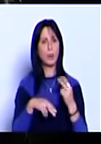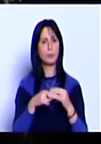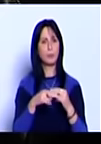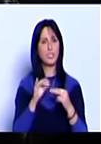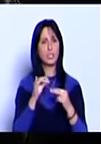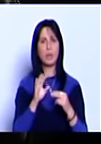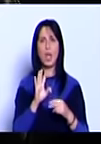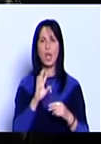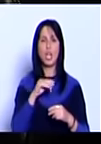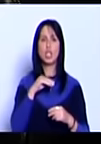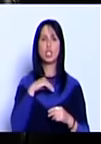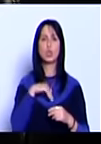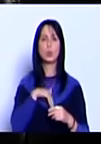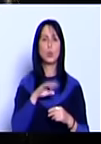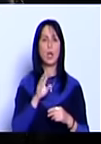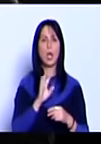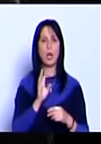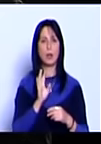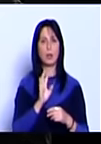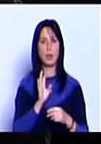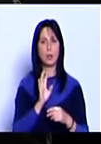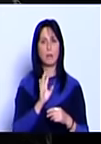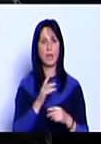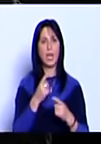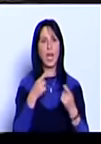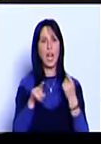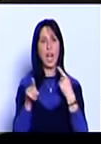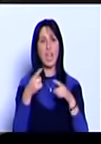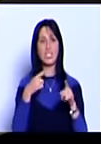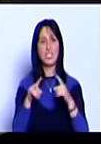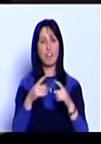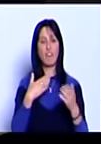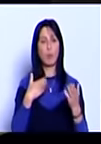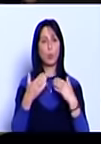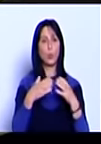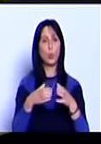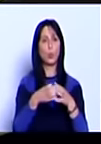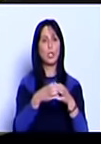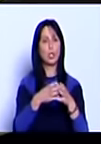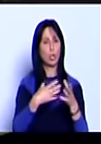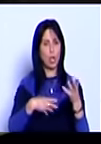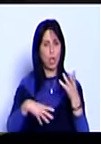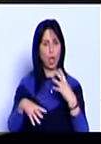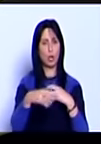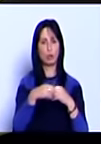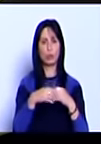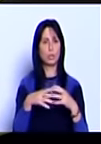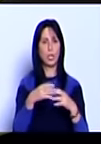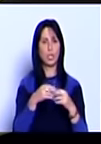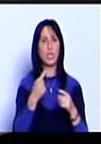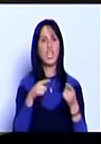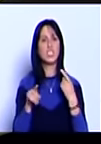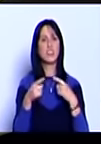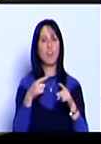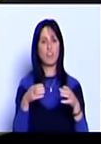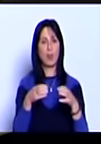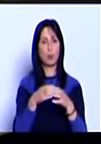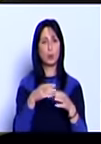არა სულიერება სწორედ ამ ეთნონაციონალიზმი ამ განსხვავებულობის ურთიერთო ურთიერთმანეთში ურთიერთობით იქმნება